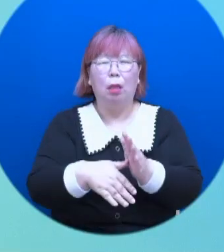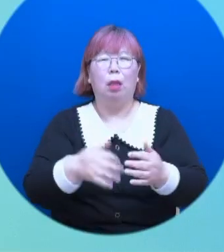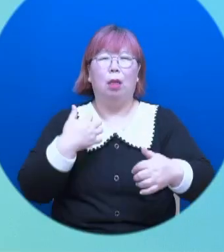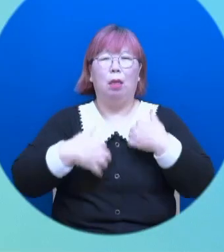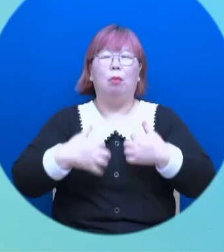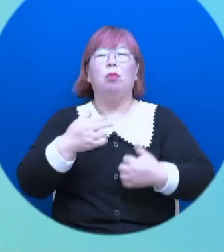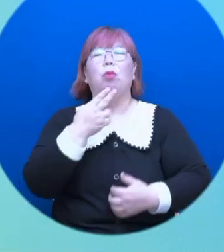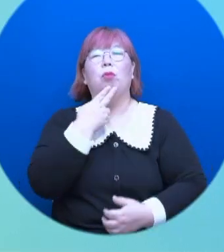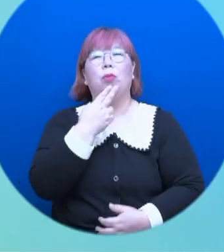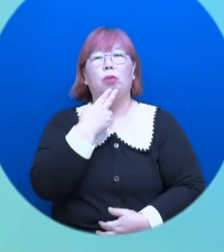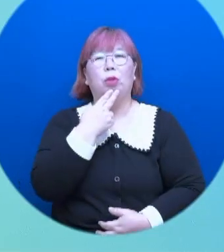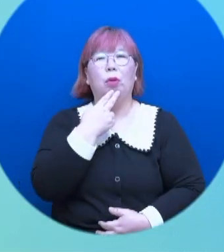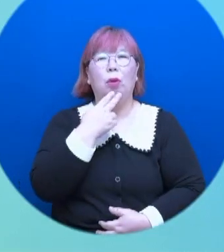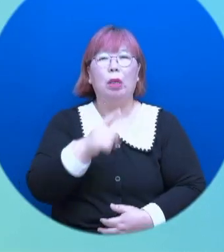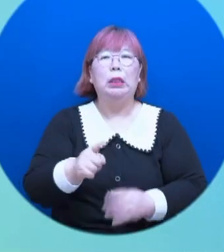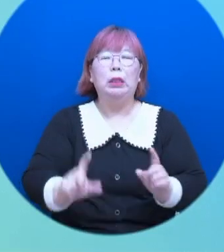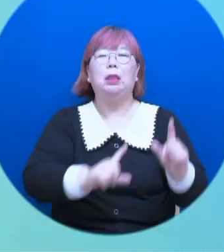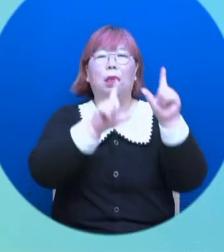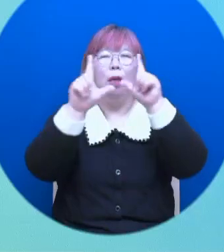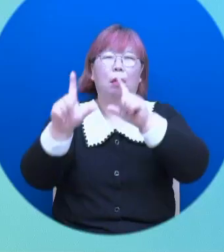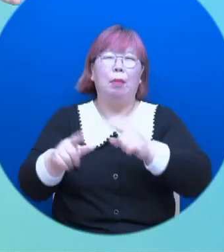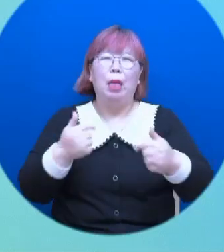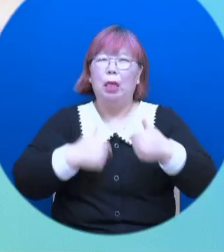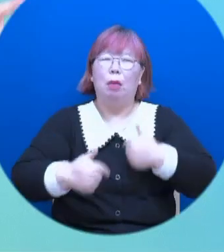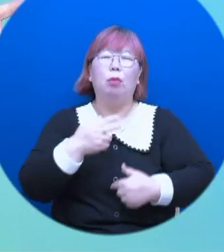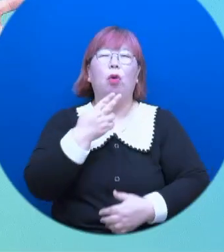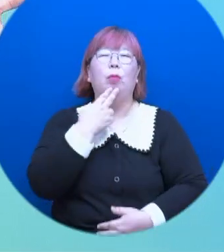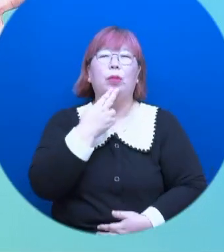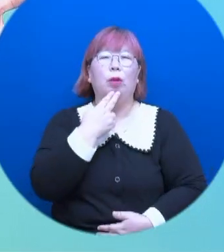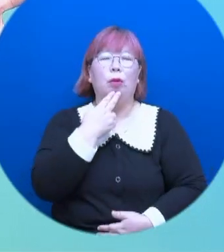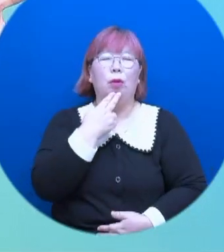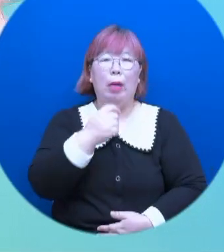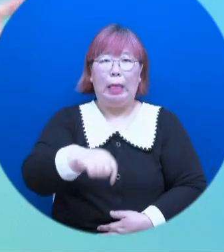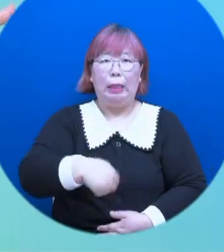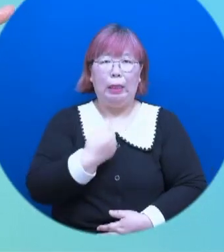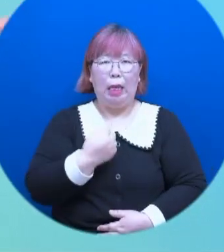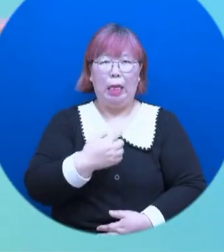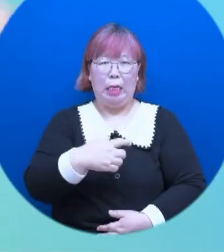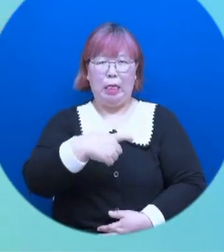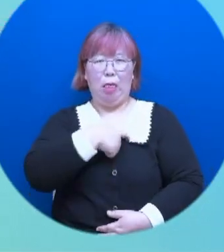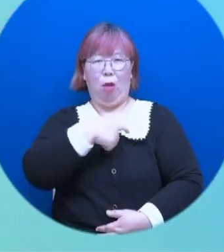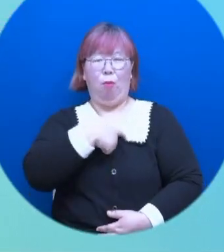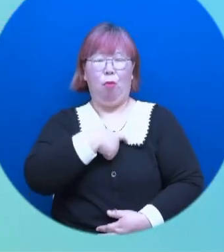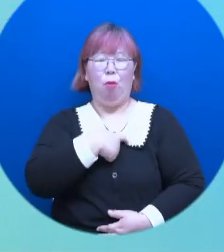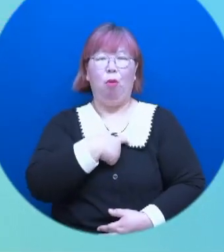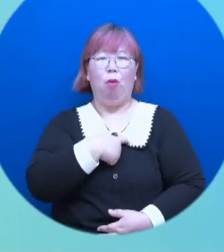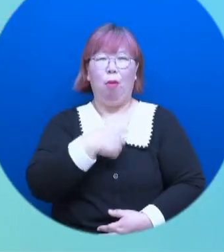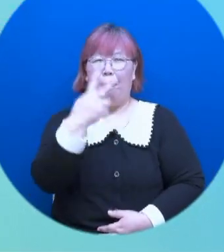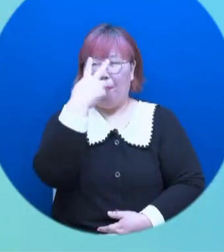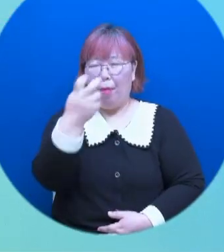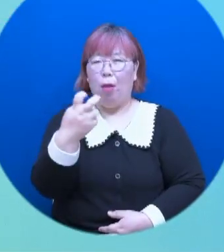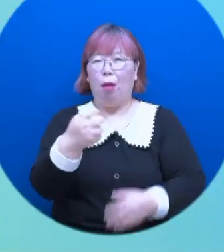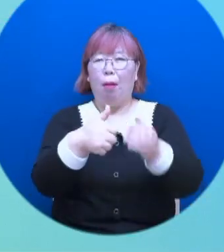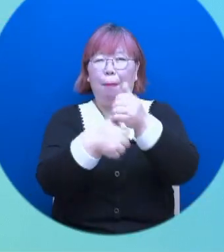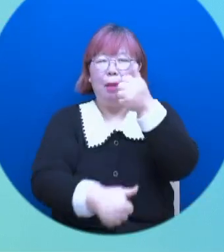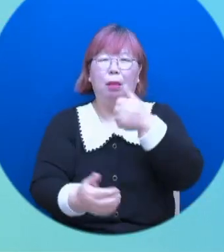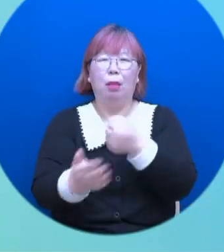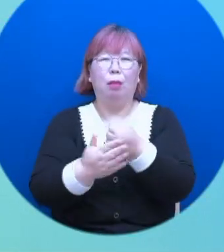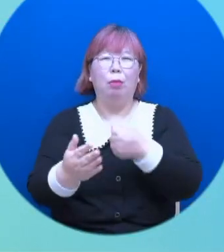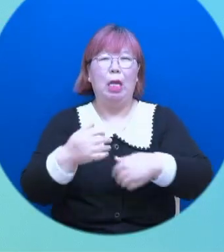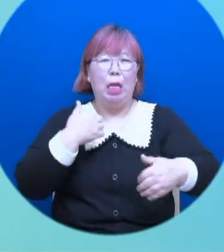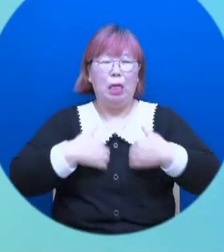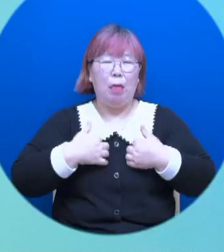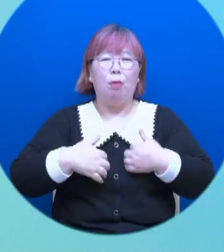있을까요? 그 삶에 기쁨이 있을까요? 아니요. 자기 혐오의 함정에 빠져서 어떤 기쁨도 누리지 못하고